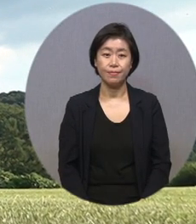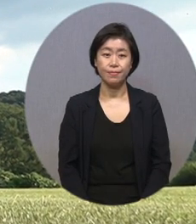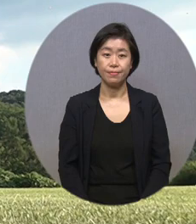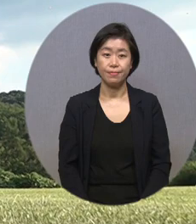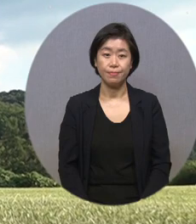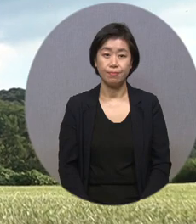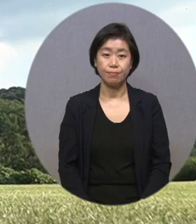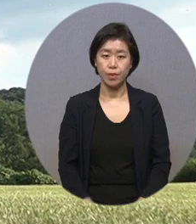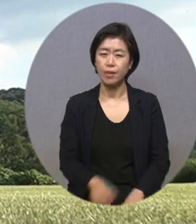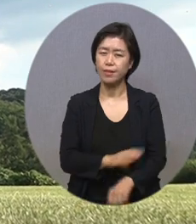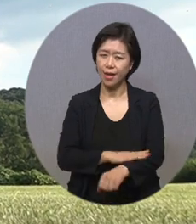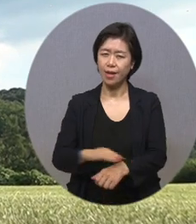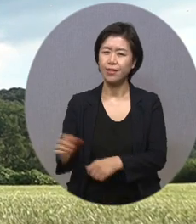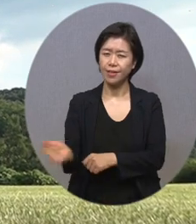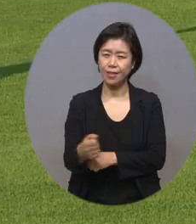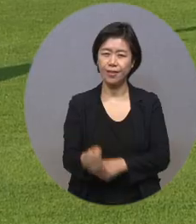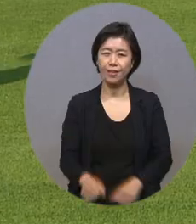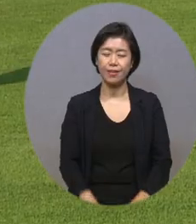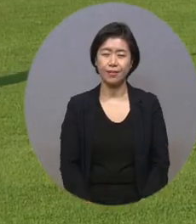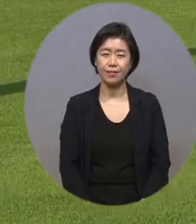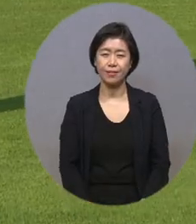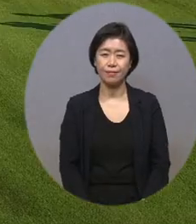아, 잘 친다.